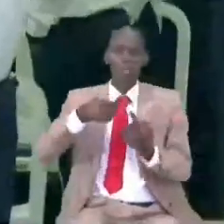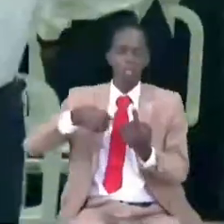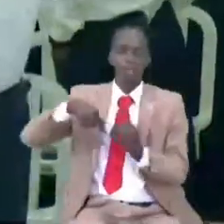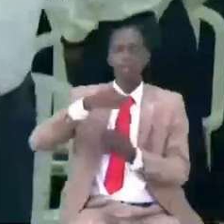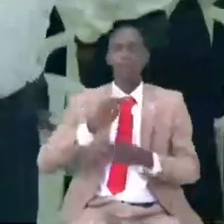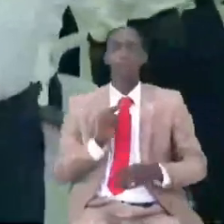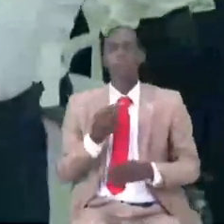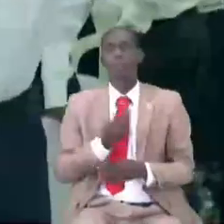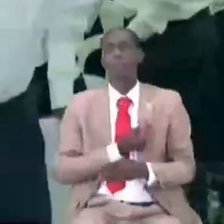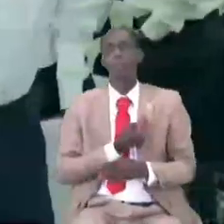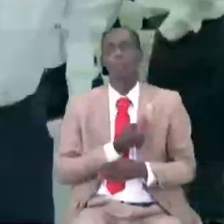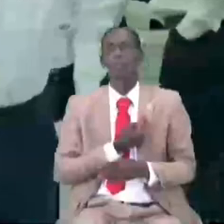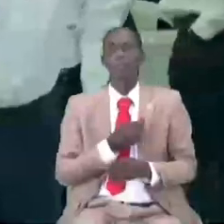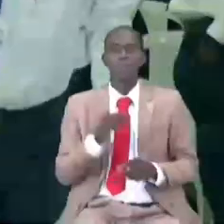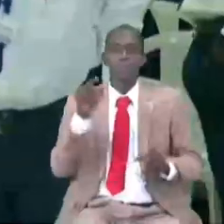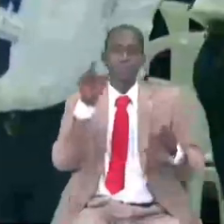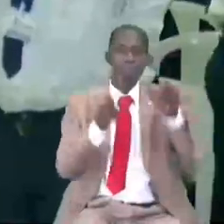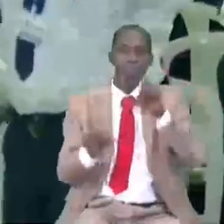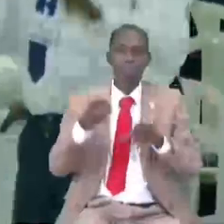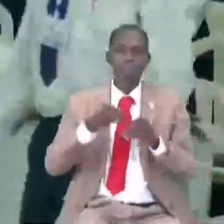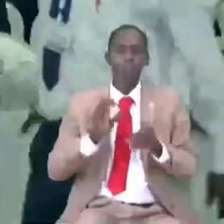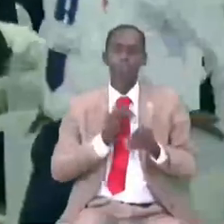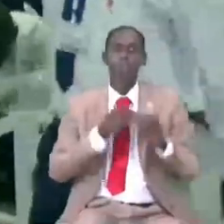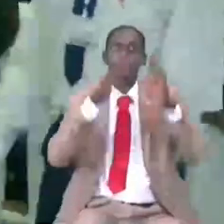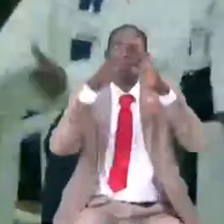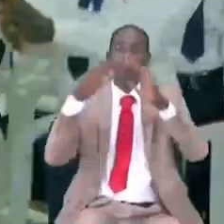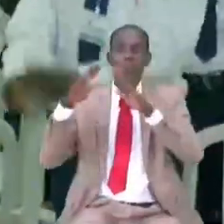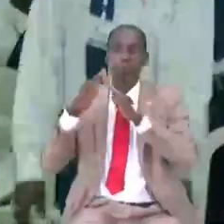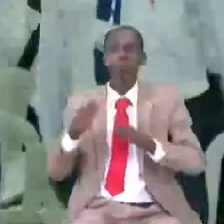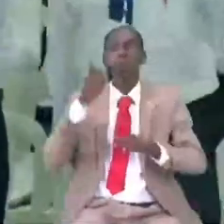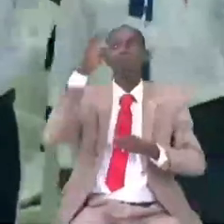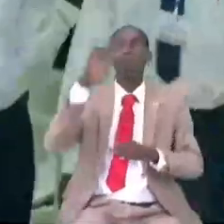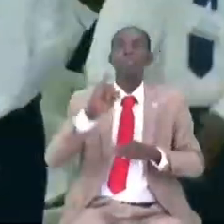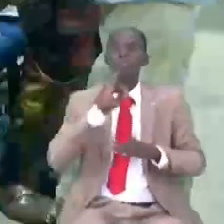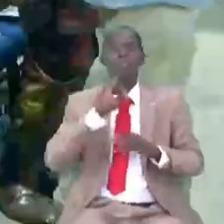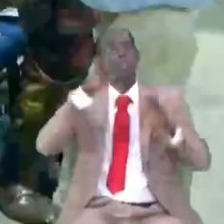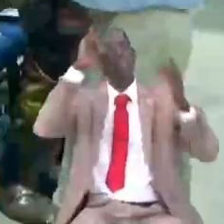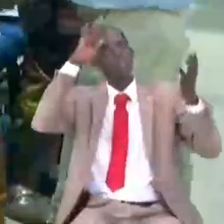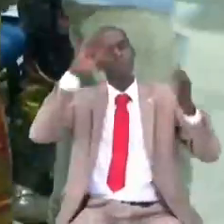communautés. Dieu espère que nous soyons fidèles